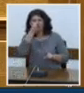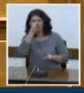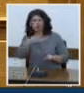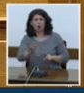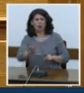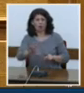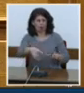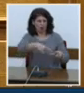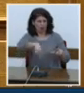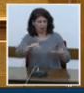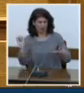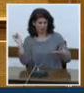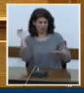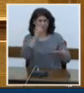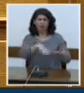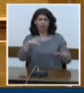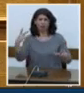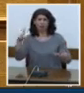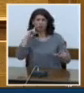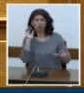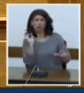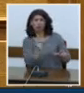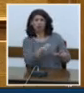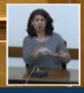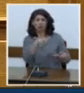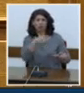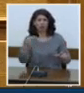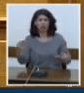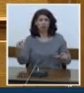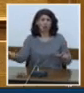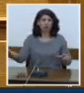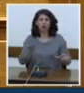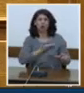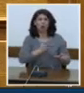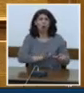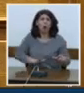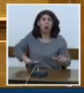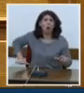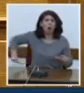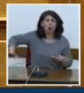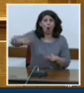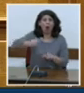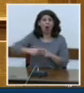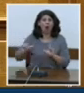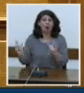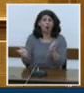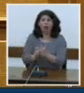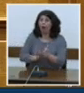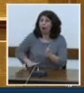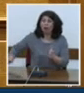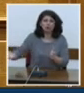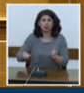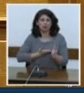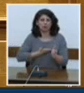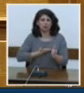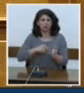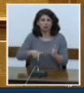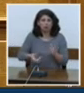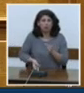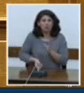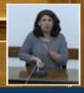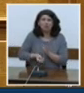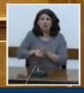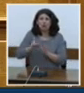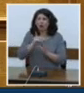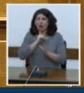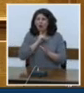τους σκοπιμοτήτων ένα ζήτημα που συγκλονίζει κάθε ελληνική οικογένεια. Ένα καινούριο κύμα λαϊκισμού